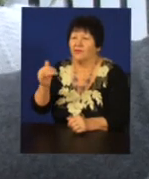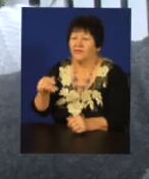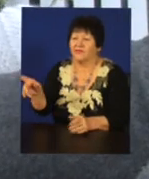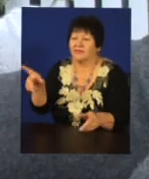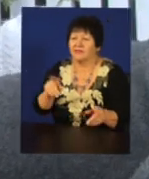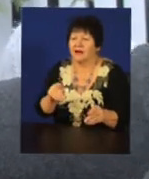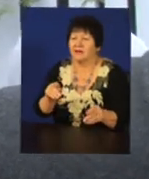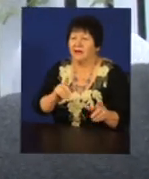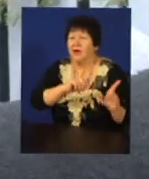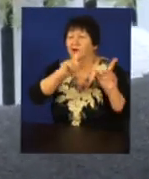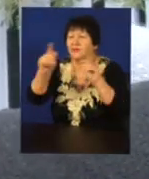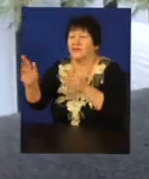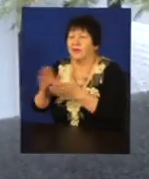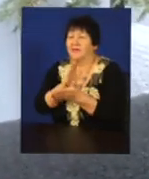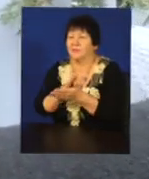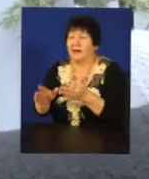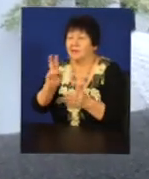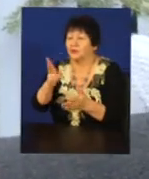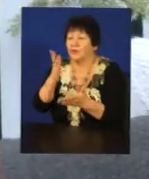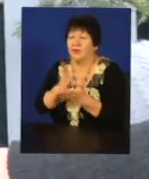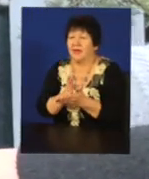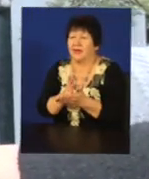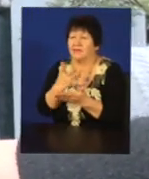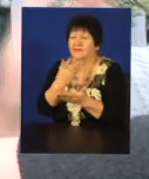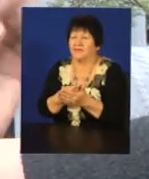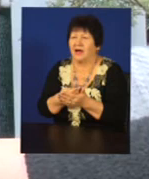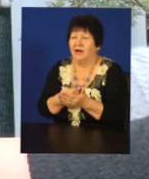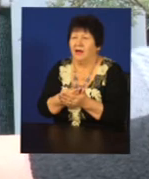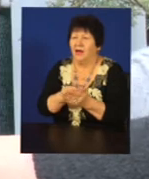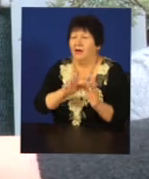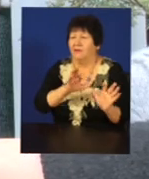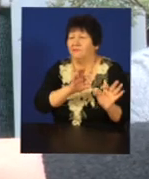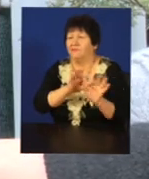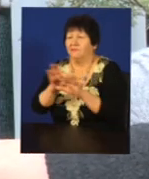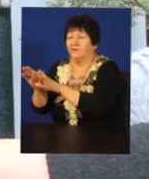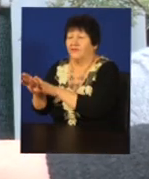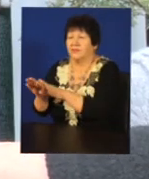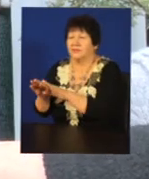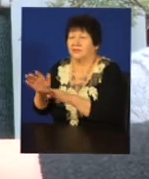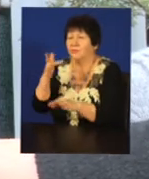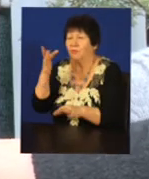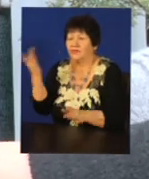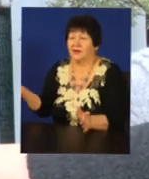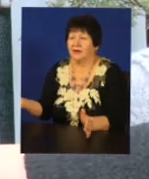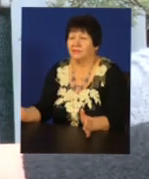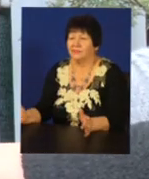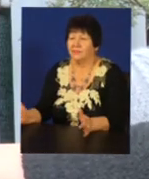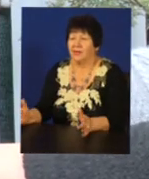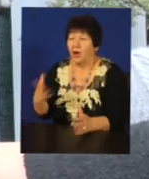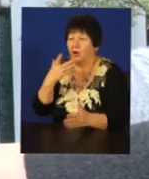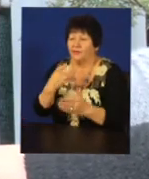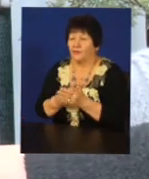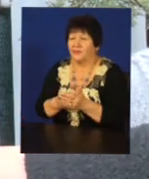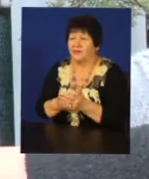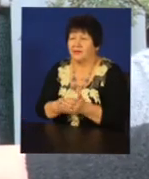так, а сейчас... Кто имеет свои эти, возят туда, где мусорка, так называют,